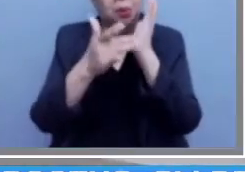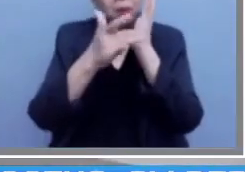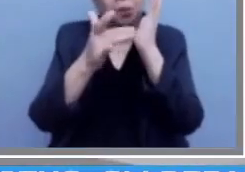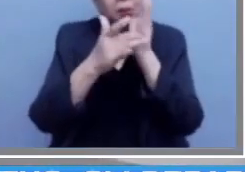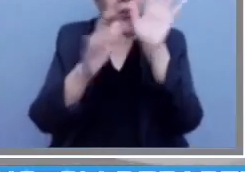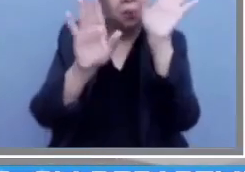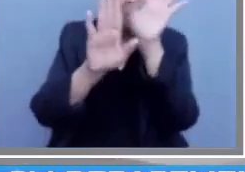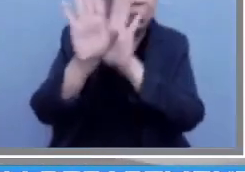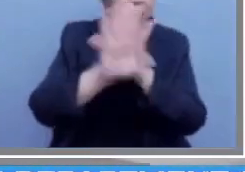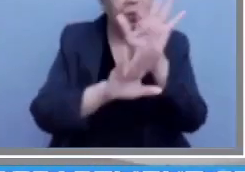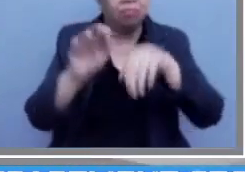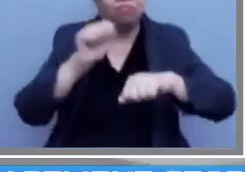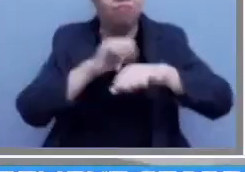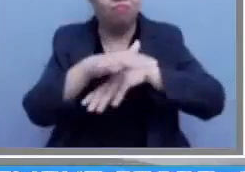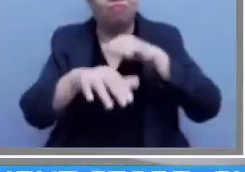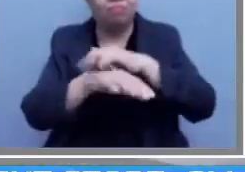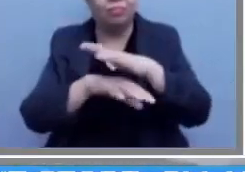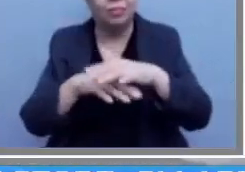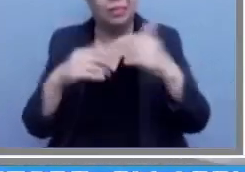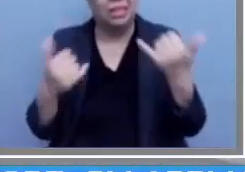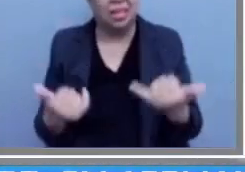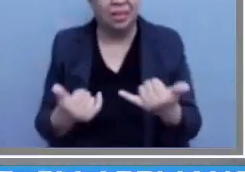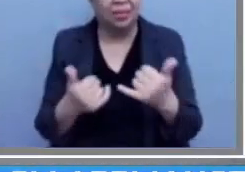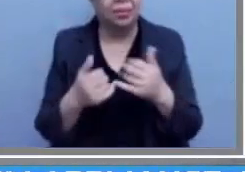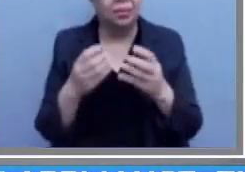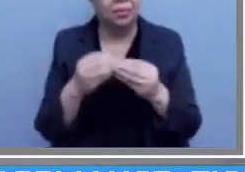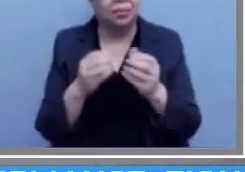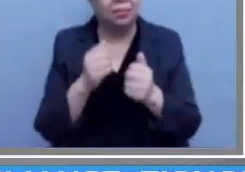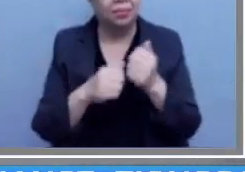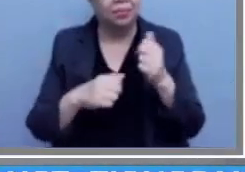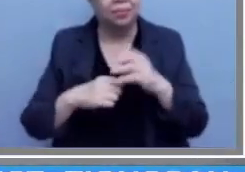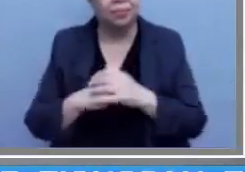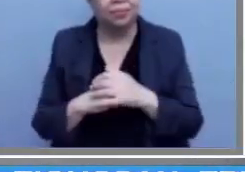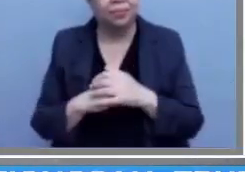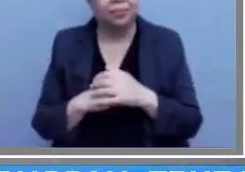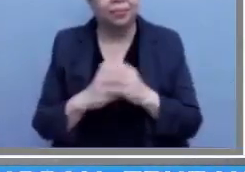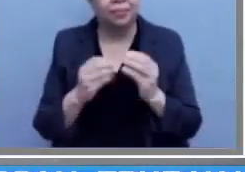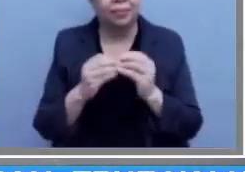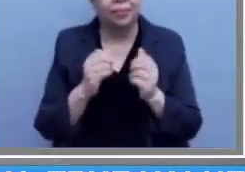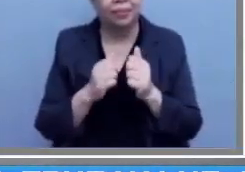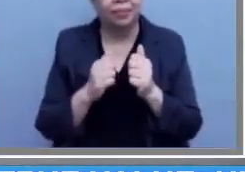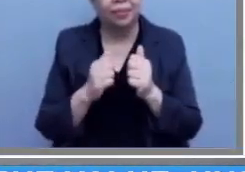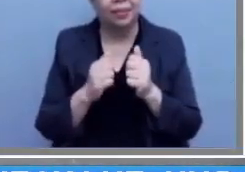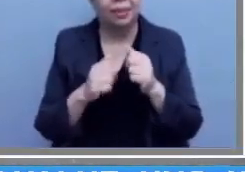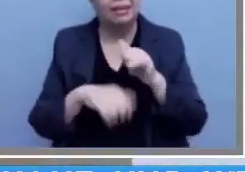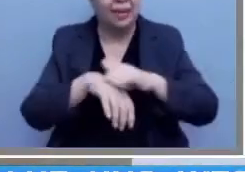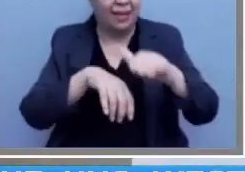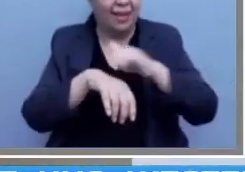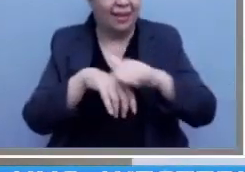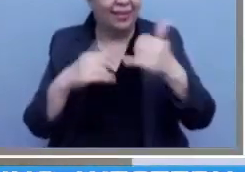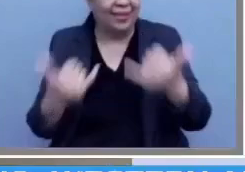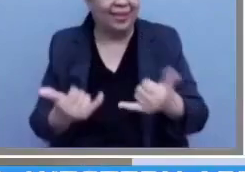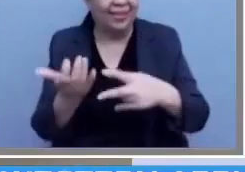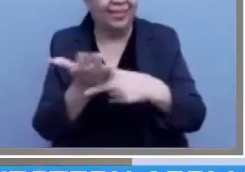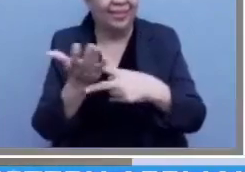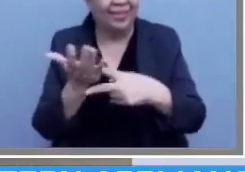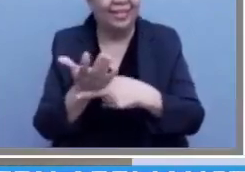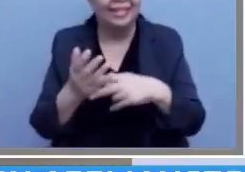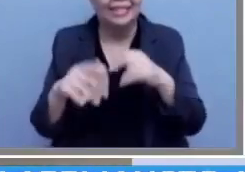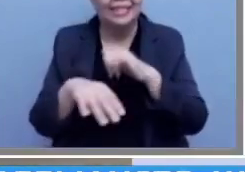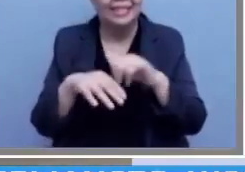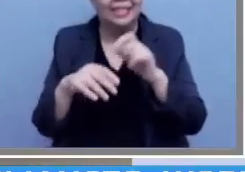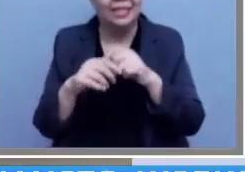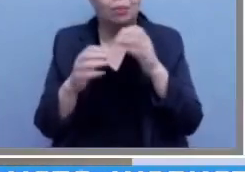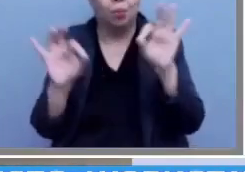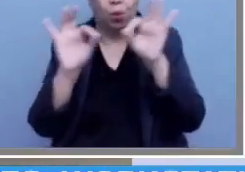Ah yung ngayon kasi usually ah kadalasan daya Oo para yung safety